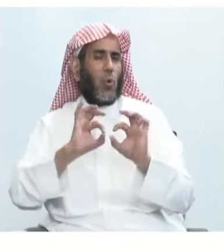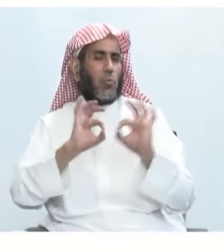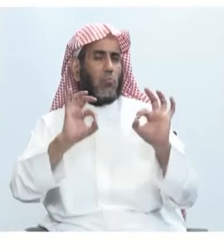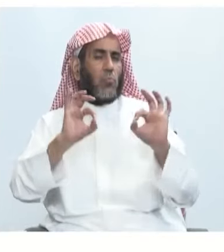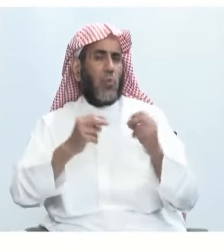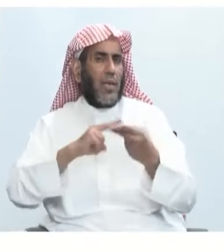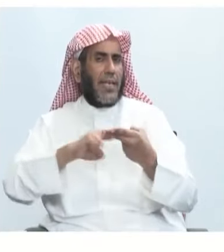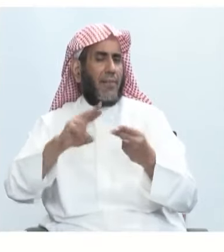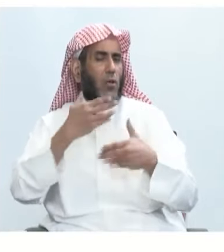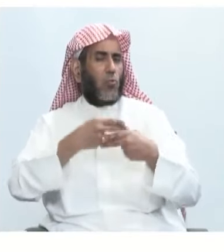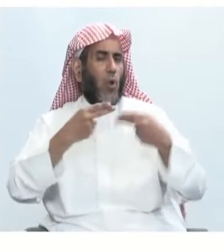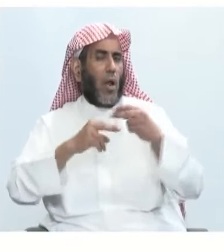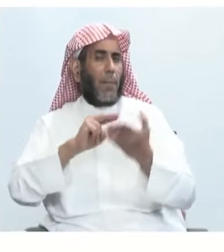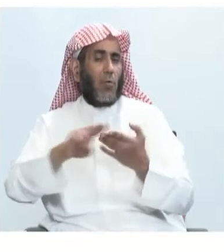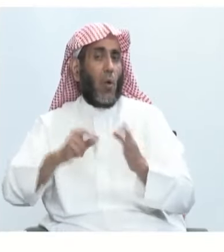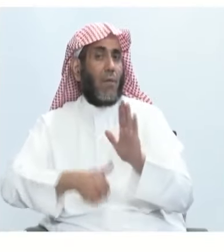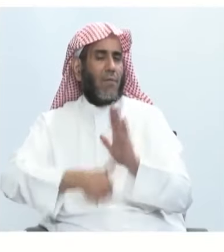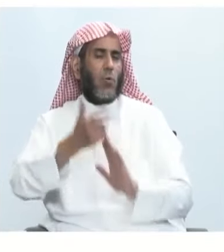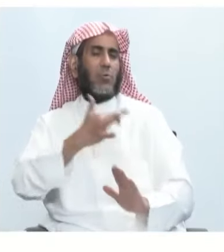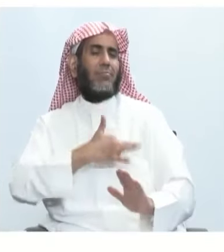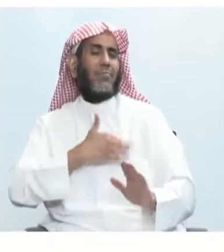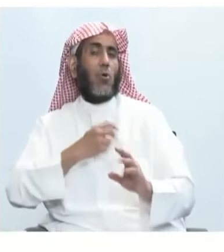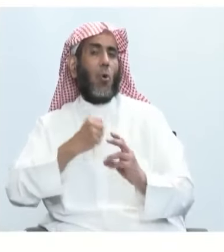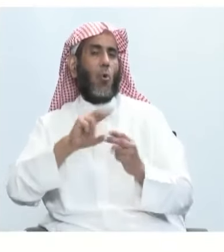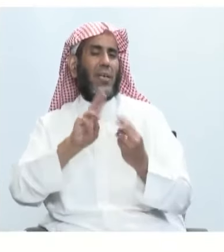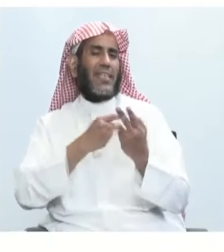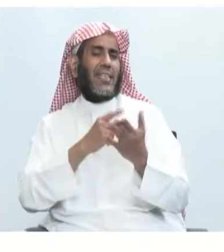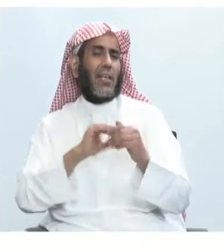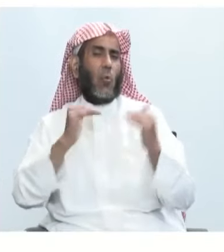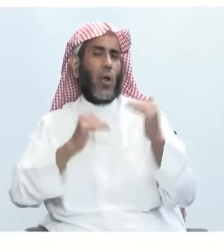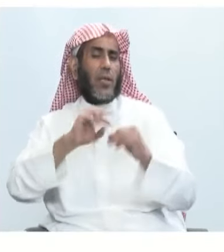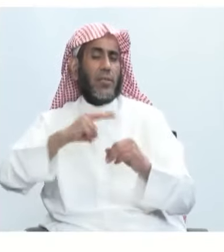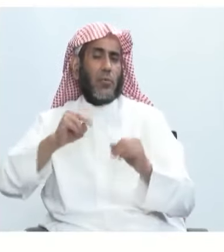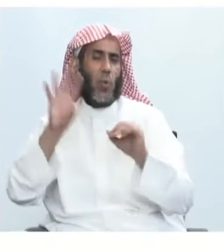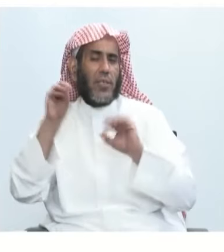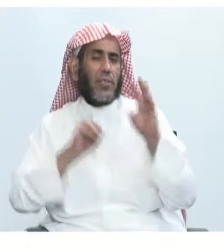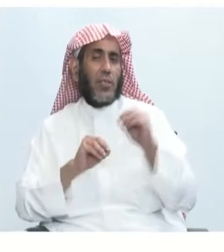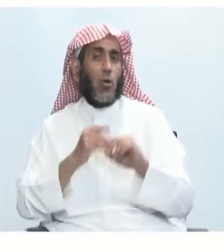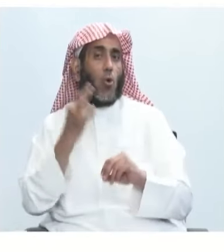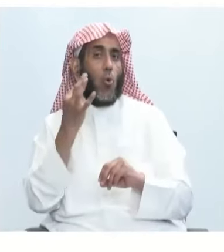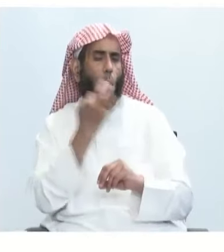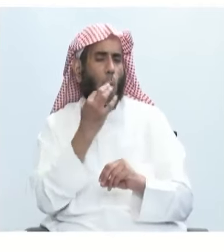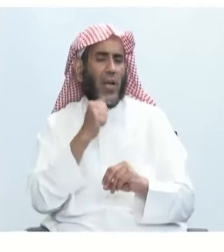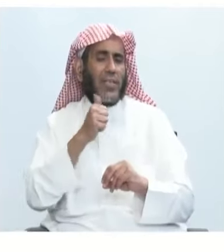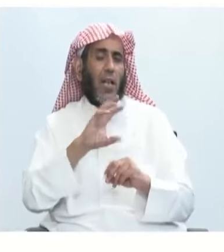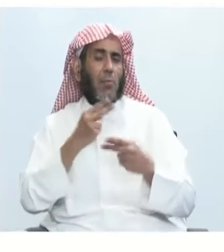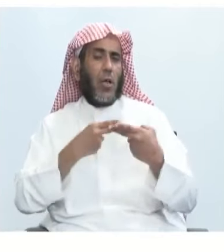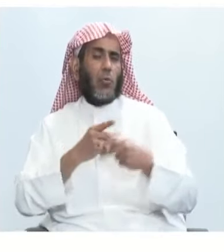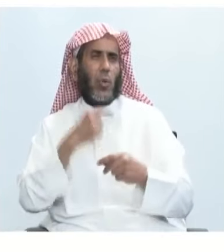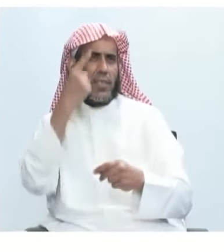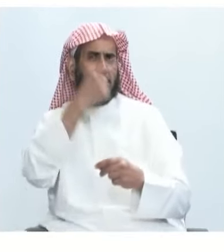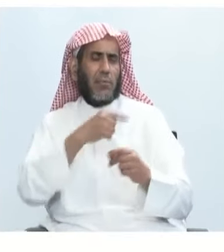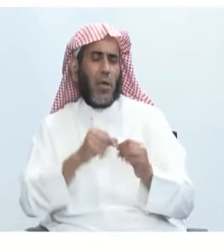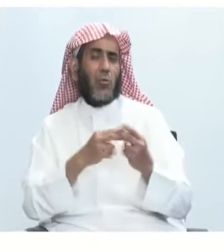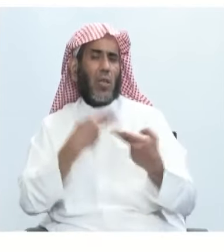كيف تصوغ الرساله ايضا هنا الفوز بقلوب الاخرين قوه الاستعارات والقياس والقياسات والقصص قوه الكلمات وهنا قوه الانطباع الاول سواء